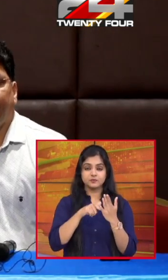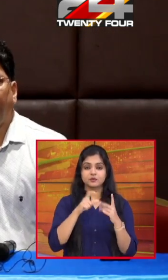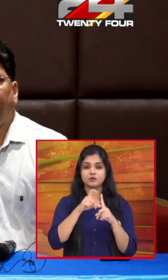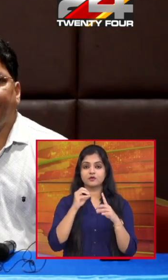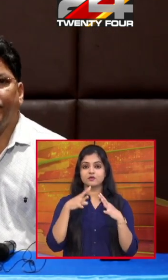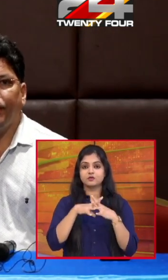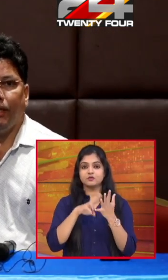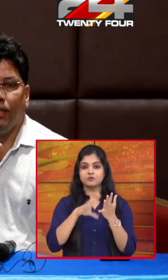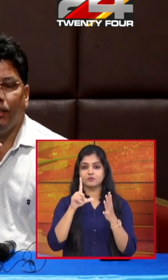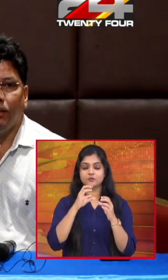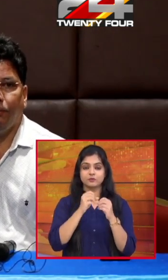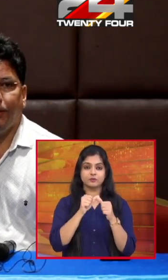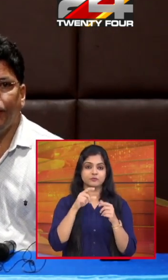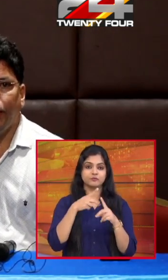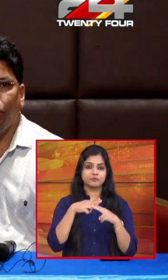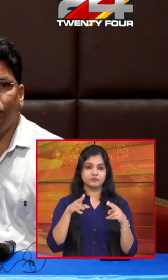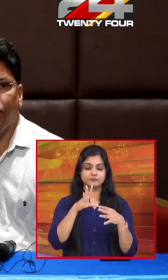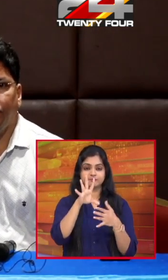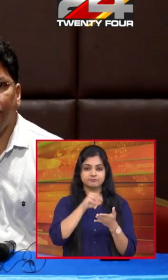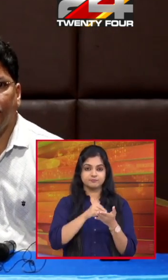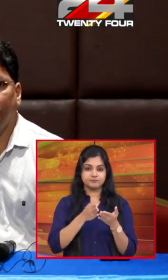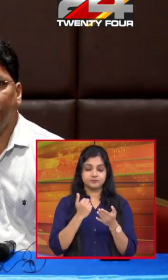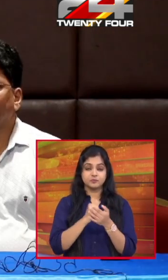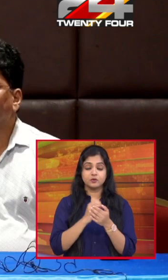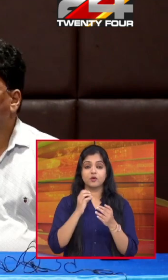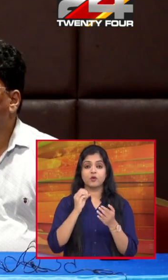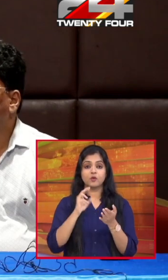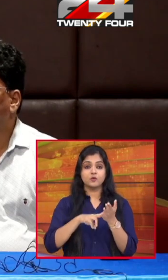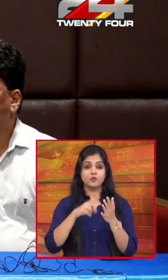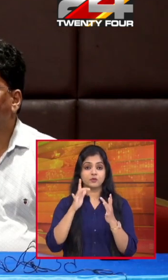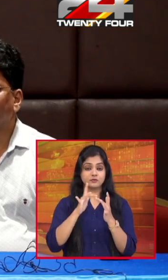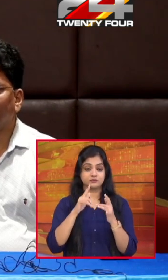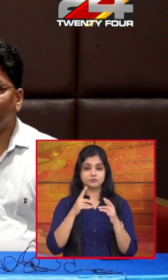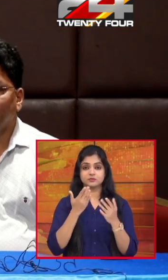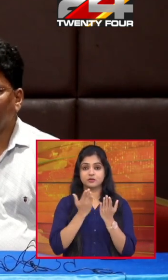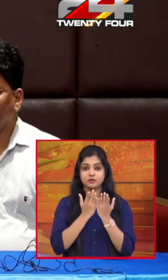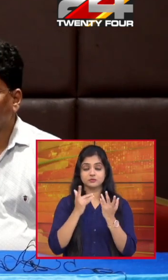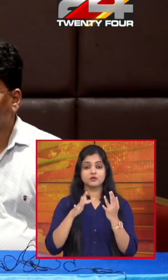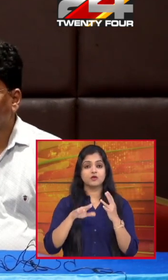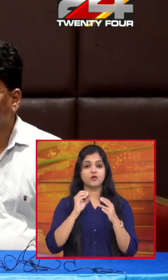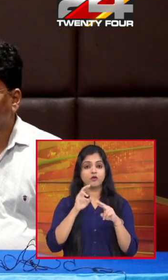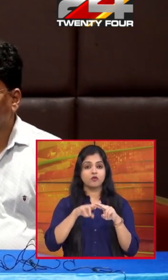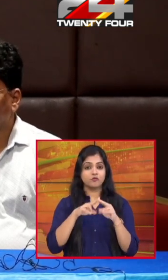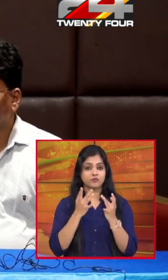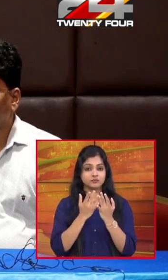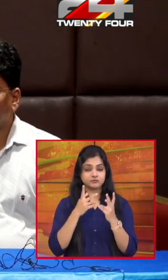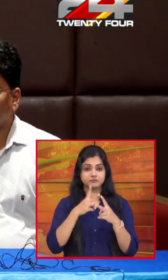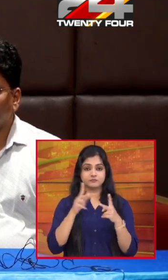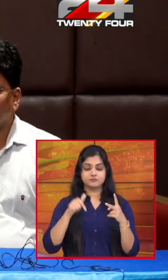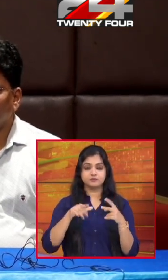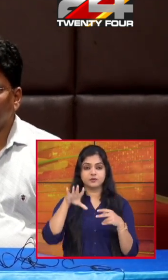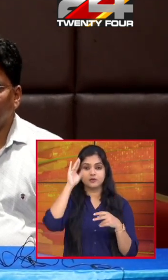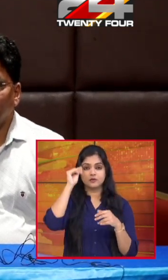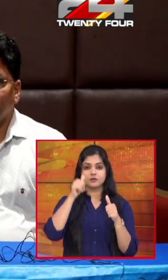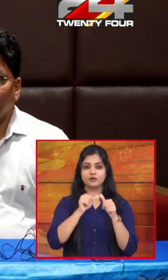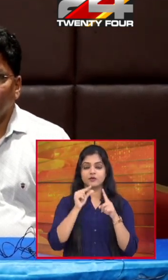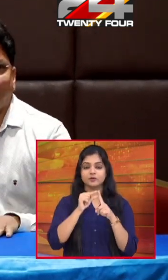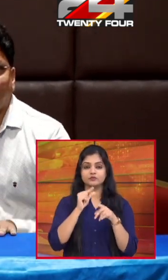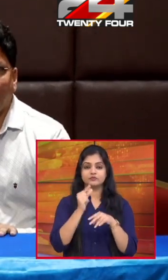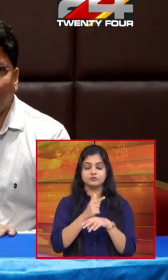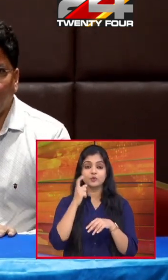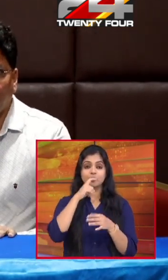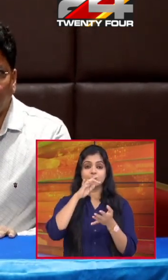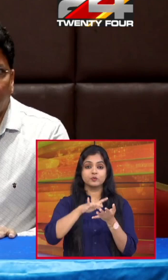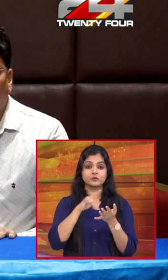ചെയ്യാം. ICS അക്കാദമിയുടെ ഓൺലൈൻ ഓഫ്ലൈൻ ക്ലാസുകൾക്ക് പുറമെയാണ് ലേണിംഗ് ആപ്പ് വഴിയുള്ള പുതിയ സൗകര്യം. കോഴിക്കോട്ട് നടന്ന ചടങ്ങിൽ